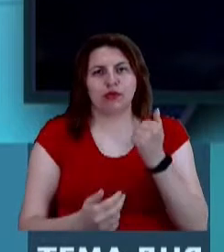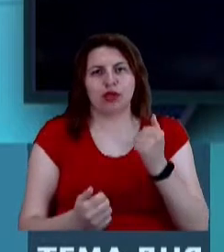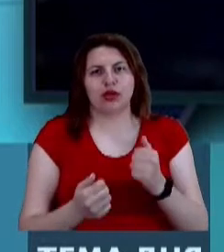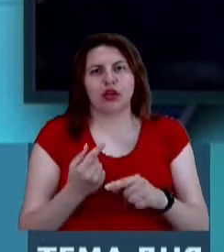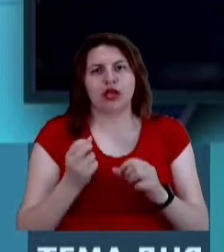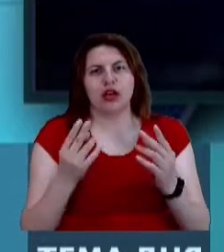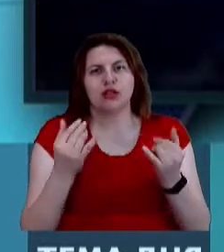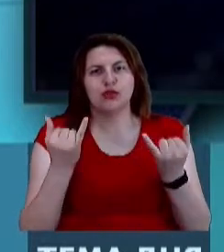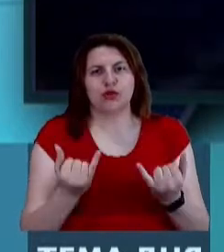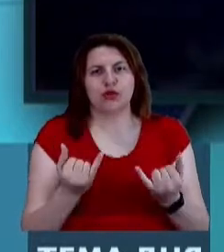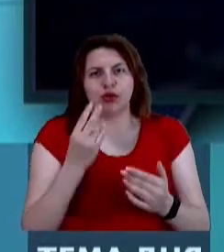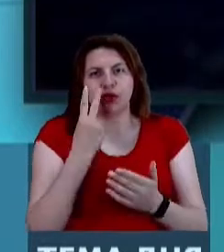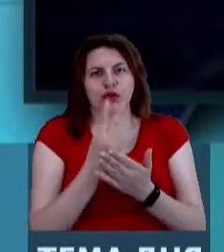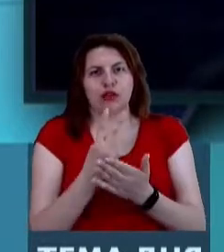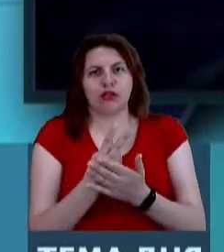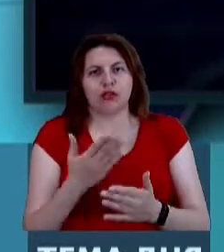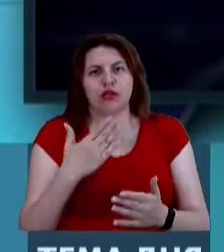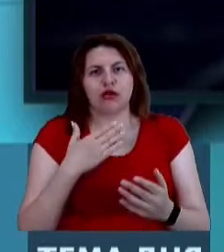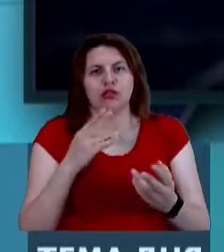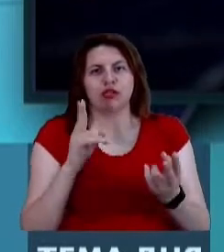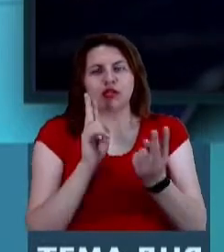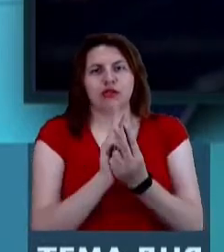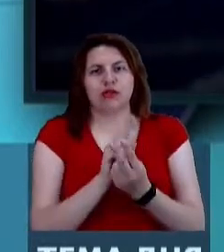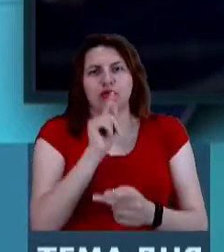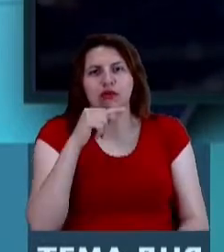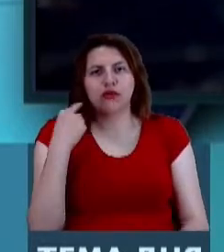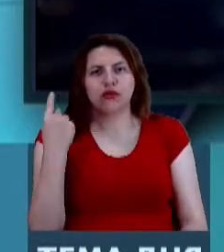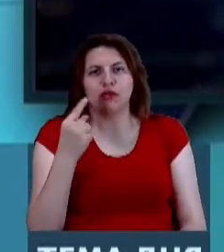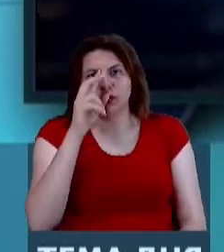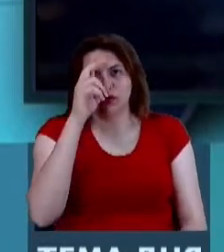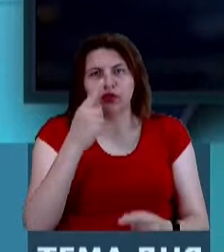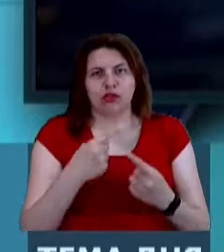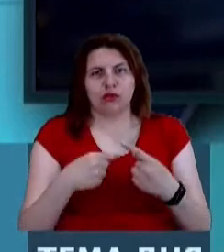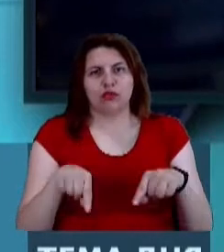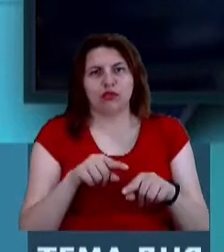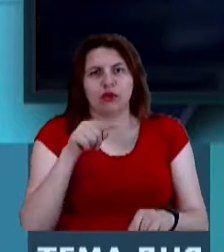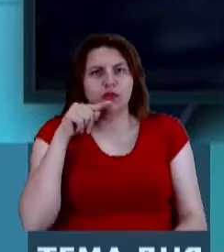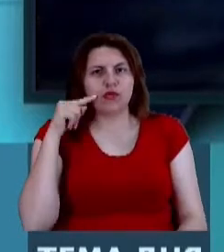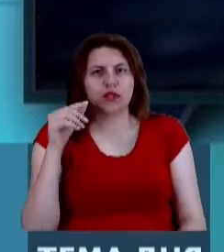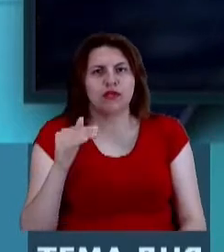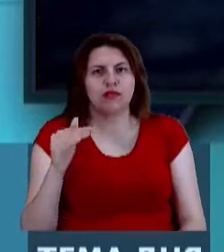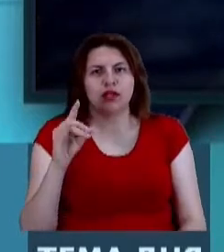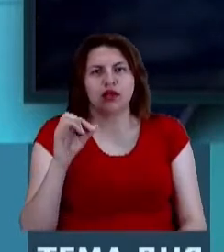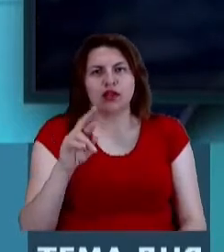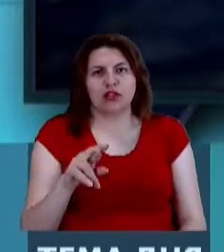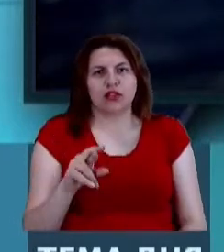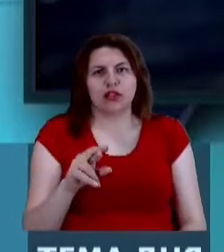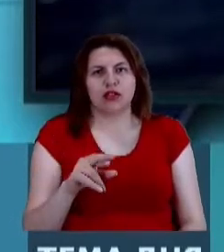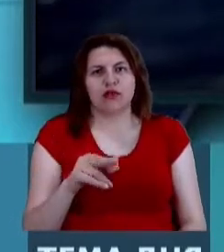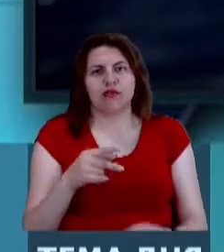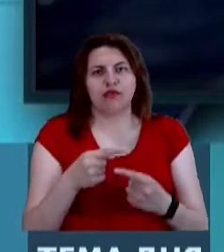ми демонстрували на наших зустрічах в Луганській обласній державній адміністрації, Російська Федерація вкидає в різні